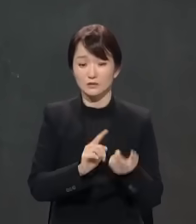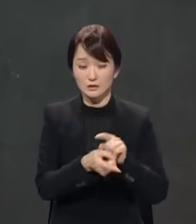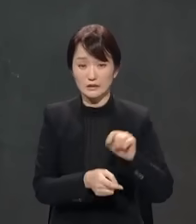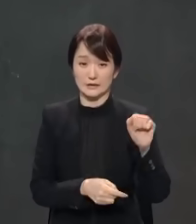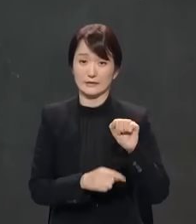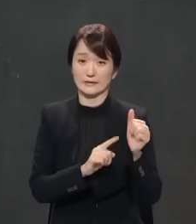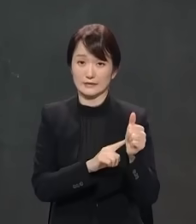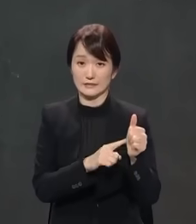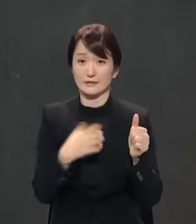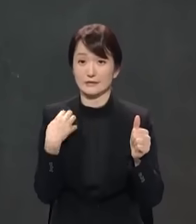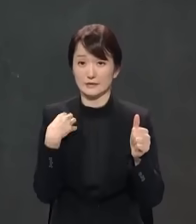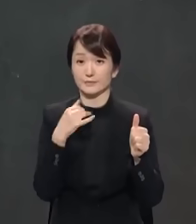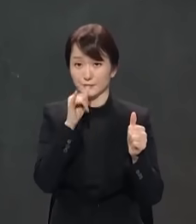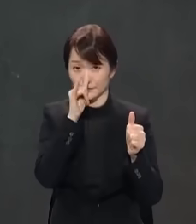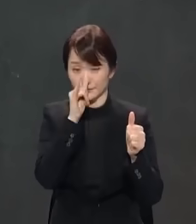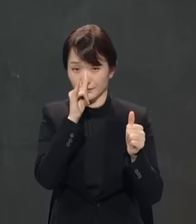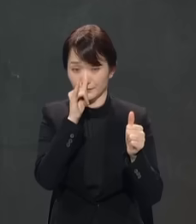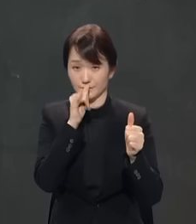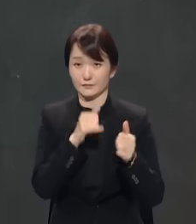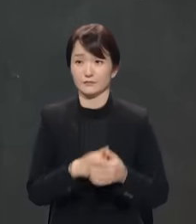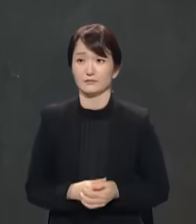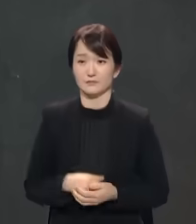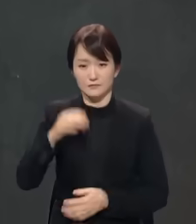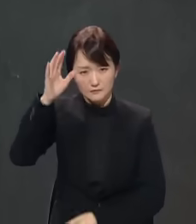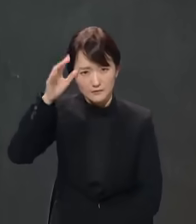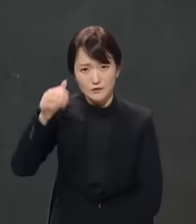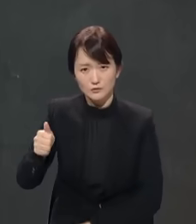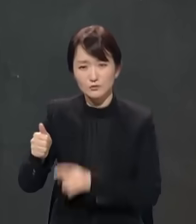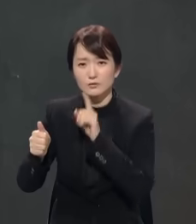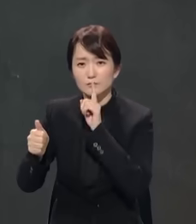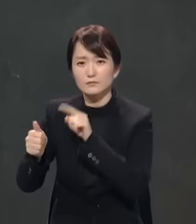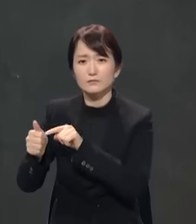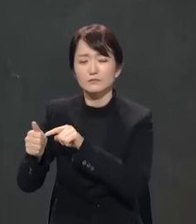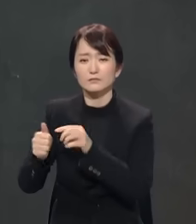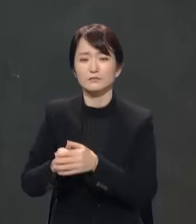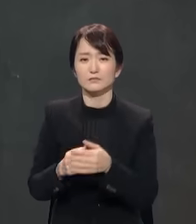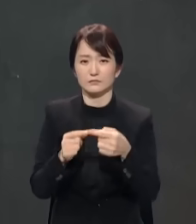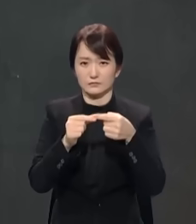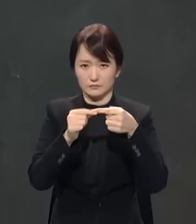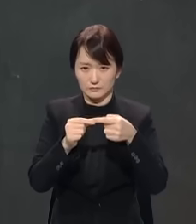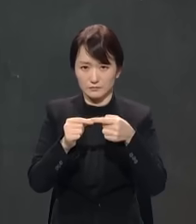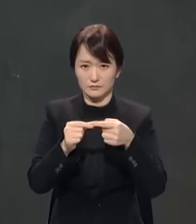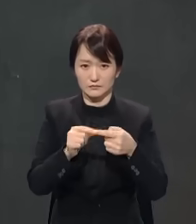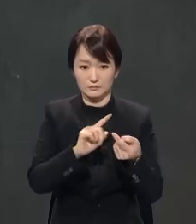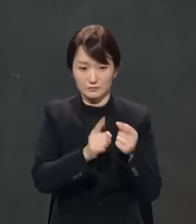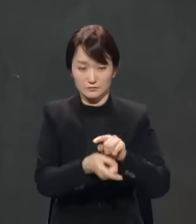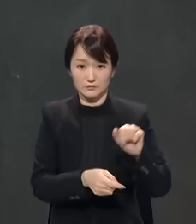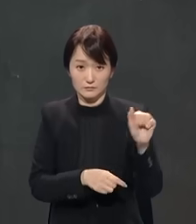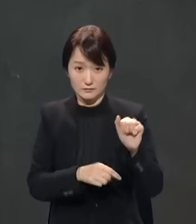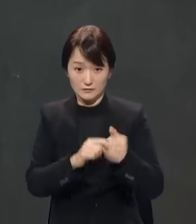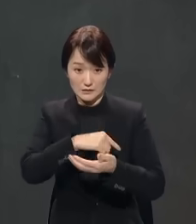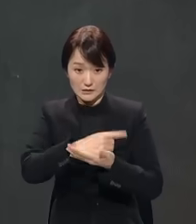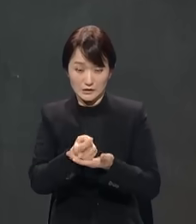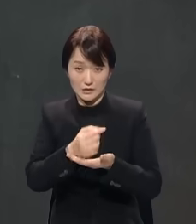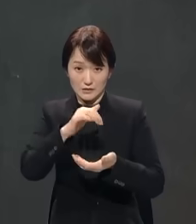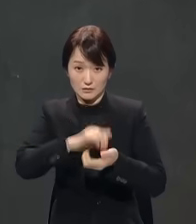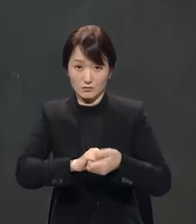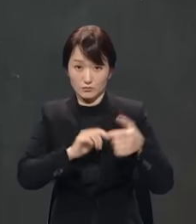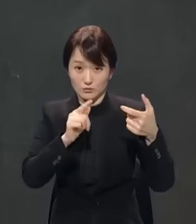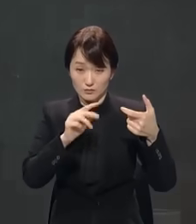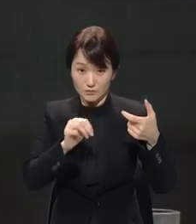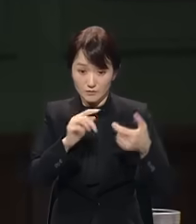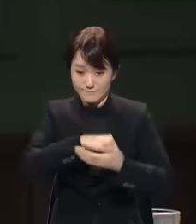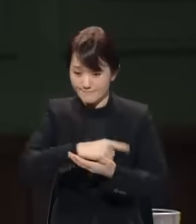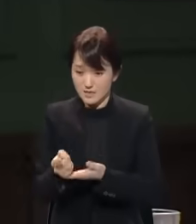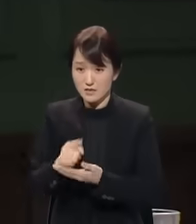측에도 일종의 책임이 있다, 뭐 이런 주장인데요. 견주 측 주장입니다. 일단 첫 번째로 대리기사가 제한속도 60인 구간에서